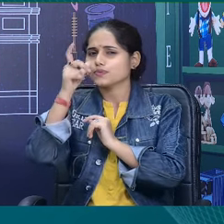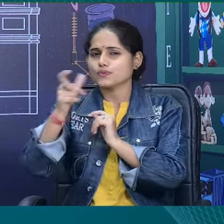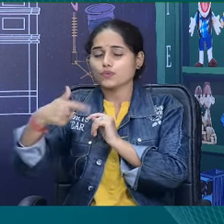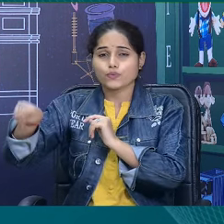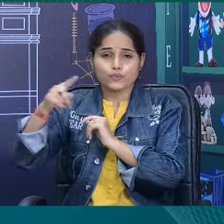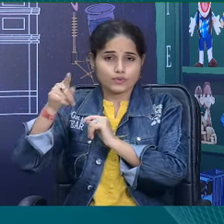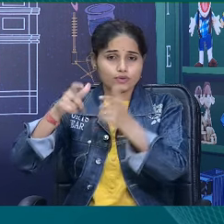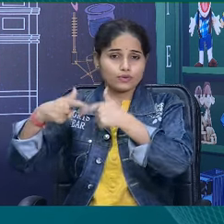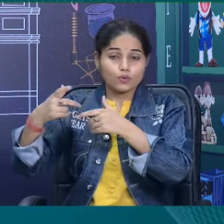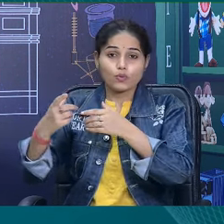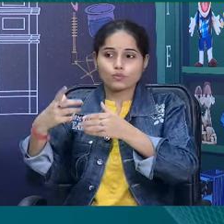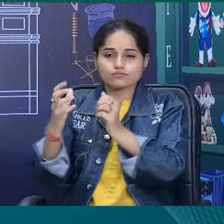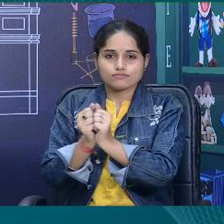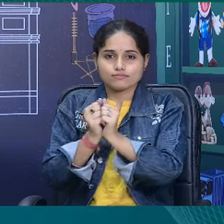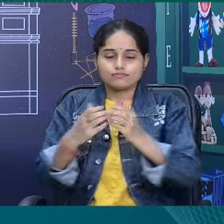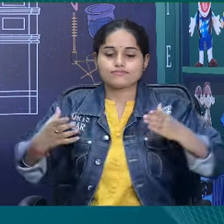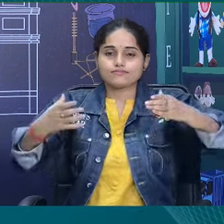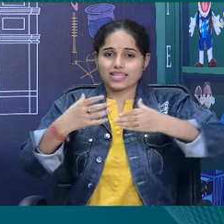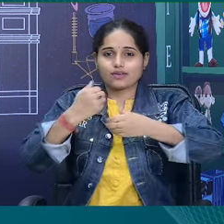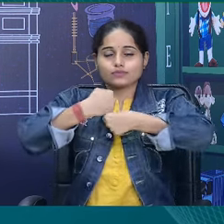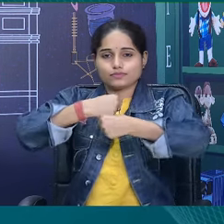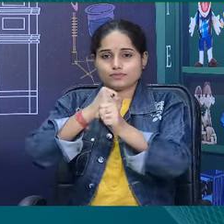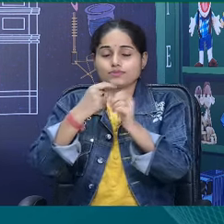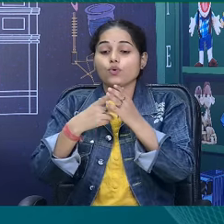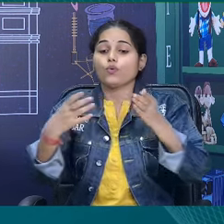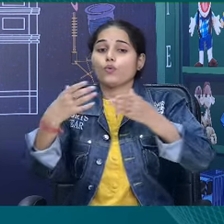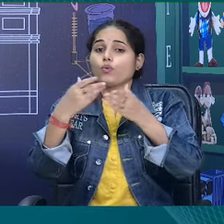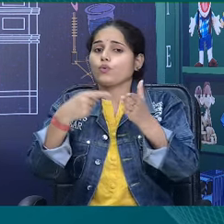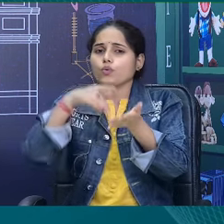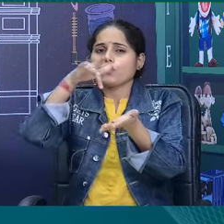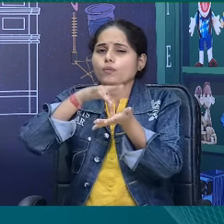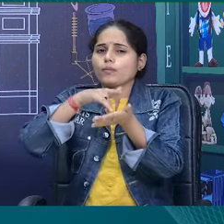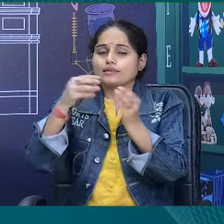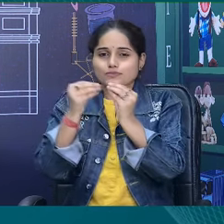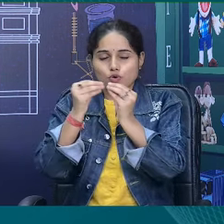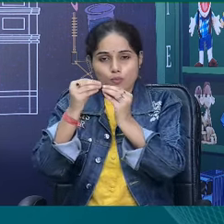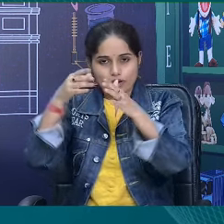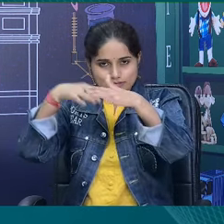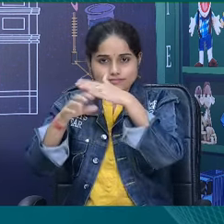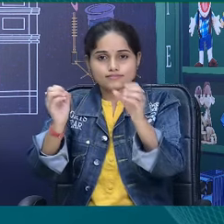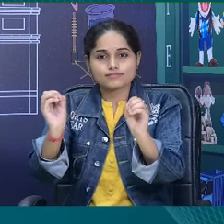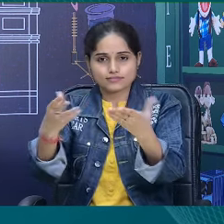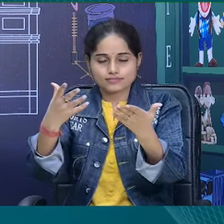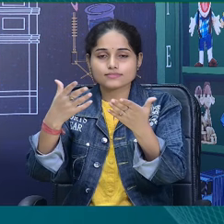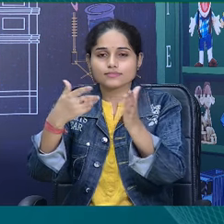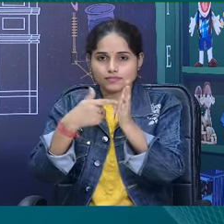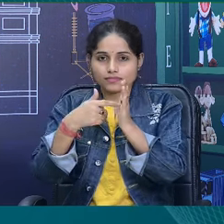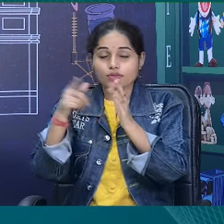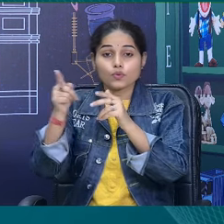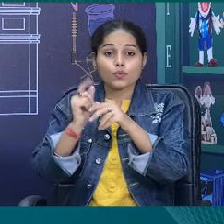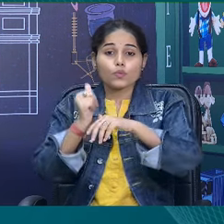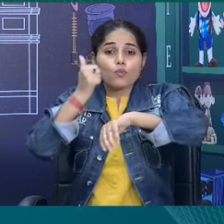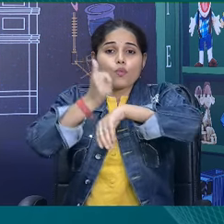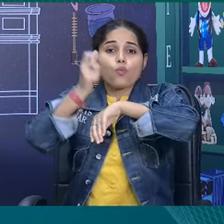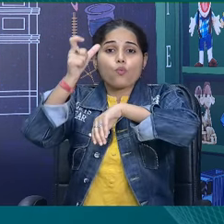मिलकर के एक ग्रुप फॉर्म किया था वह ग्रुप जो था वह बॉम्बे में स्टार्ट हुआ था जिसमें की जो उनके फाउंडर थे